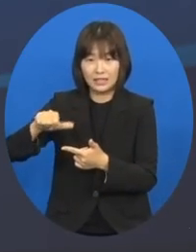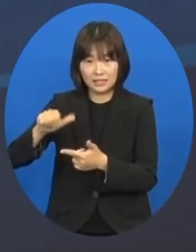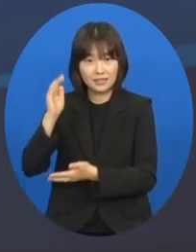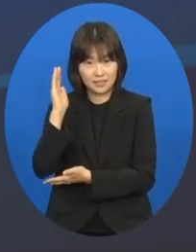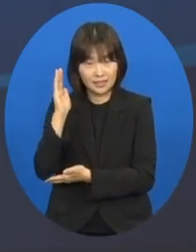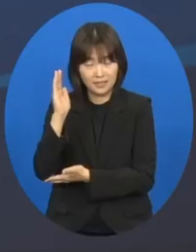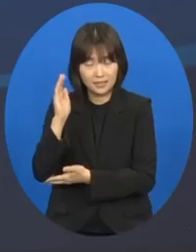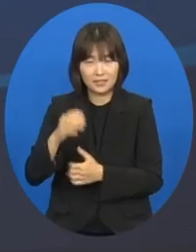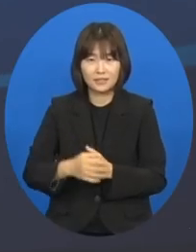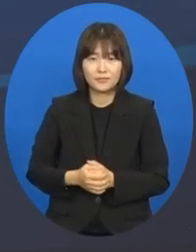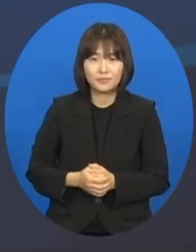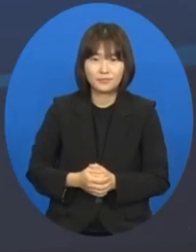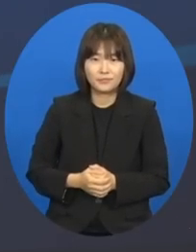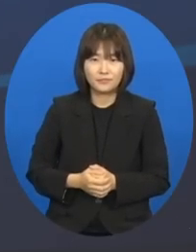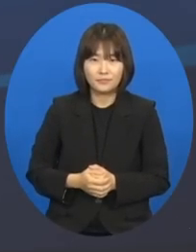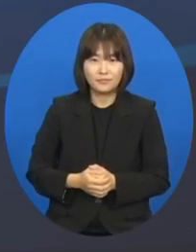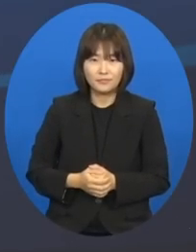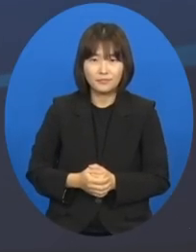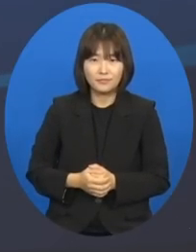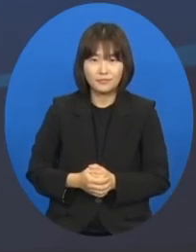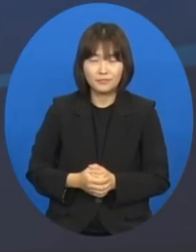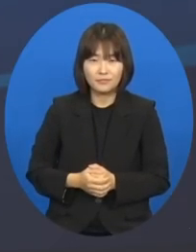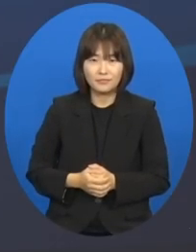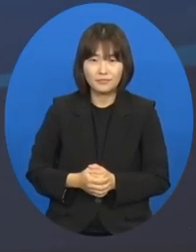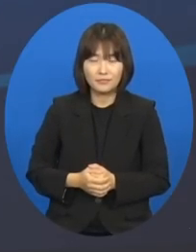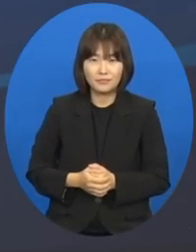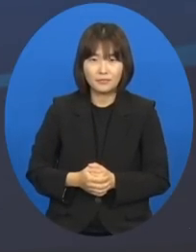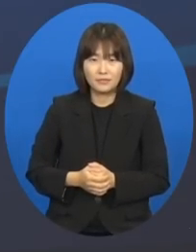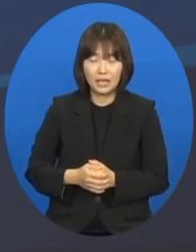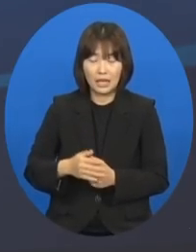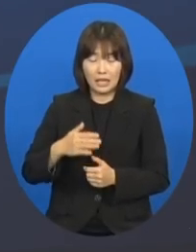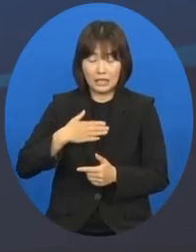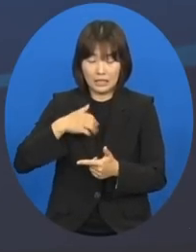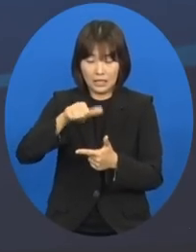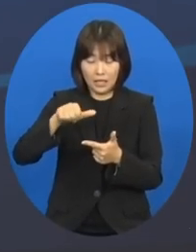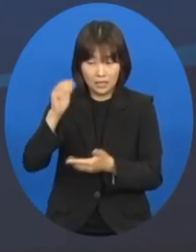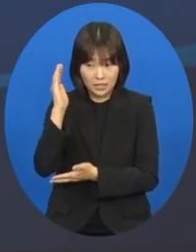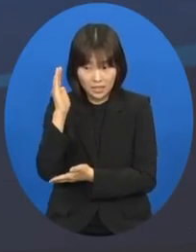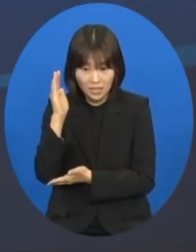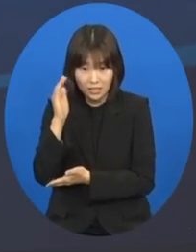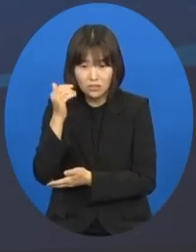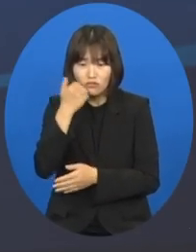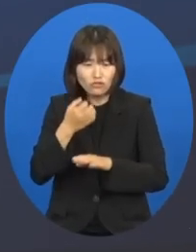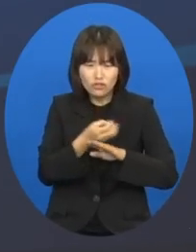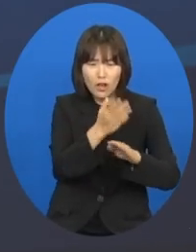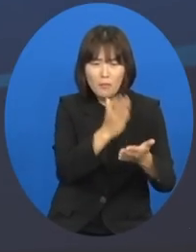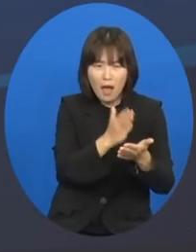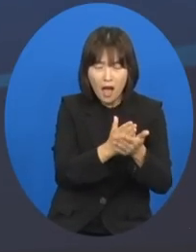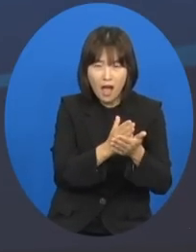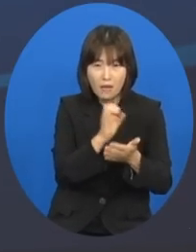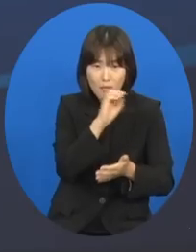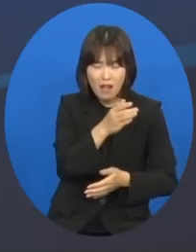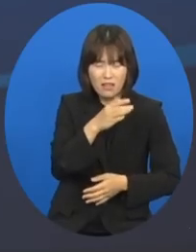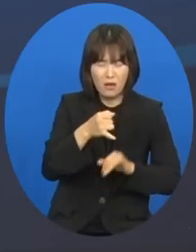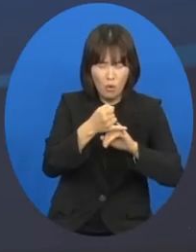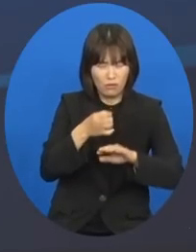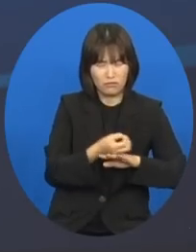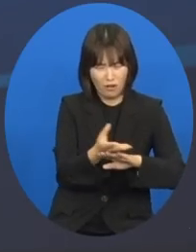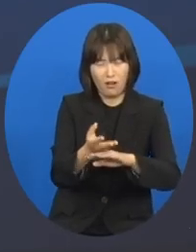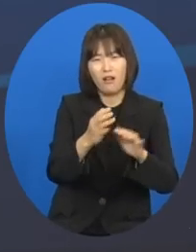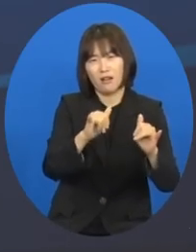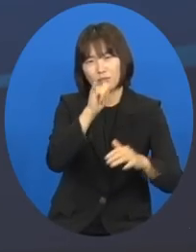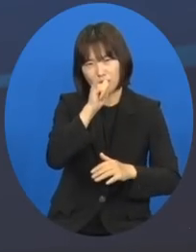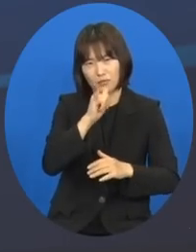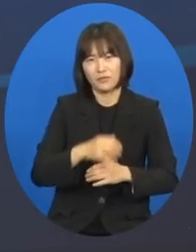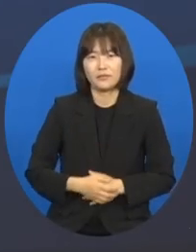아이들 얘기를 하면서 가서 얘기하지 마세요 이렇게 얘기를 해도 꼭 가서 얘기하시는 분들이 있더라고요 제가